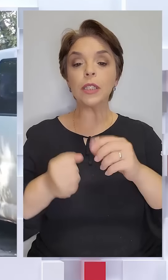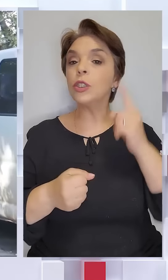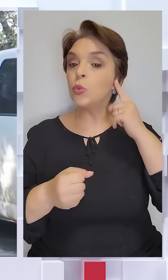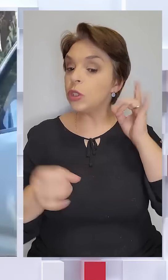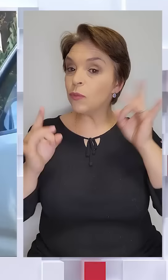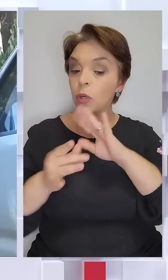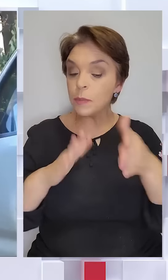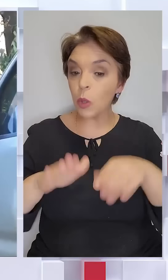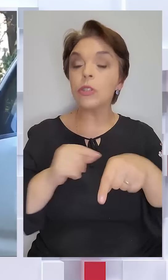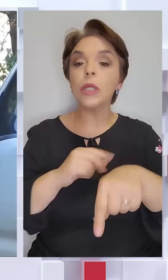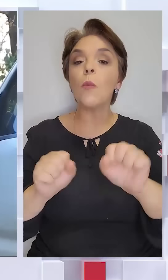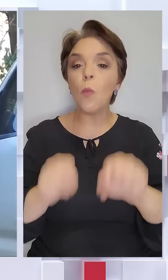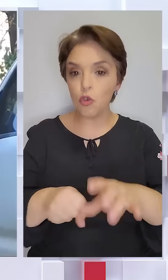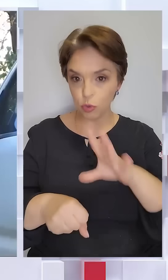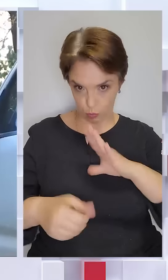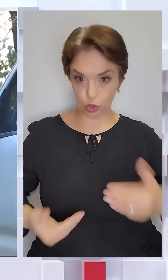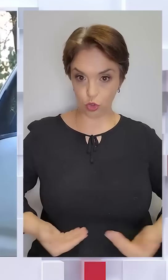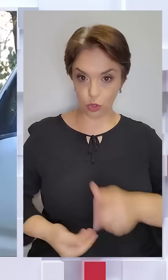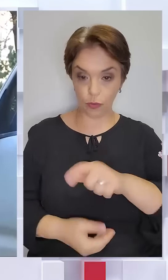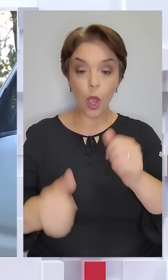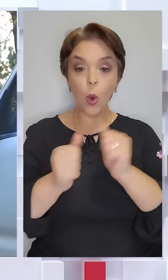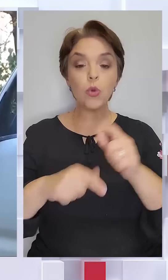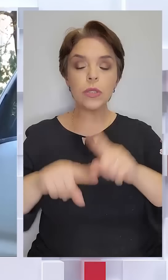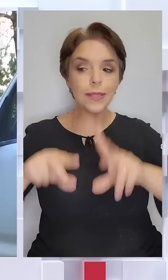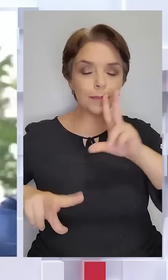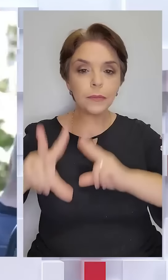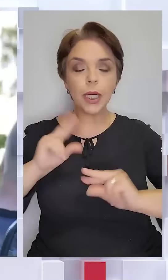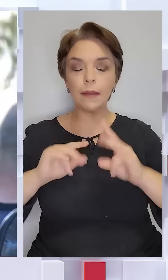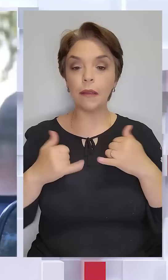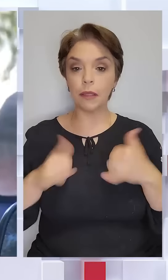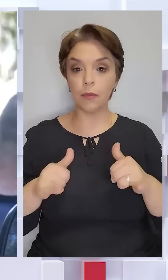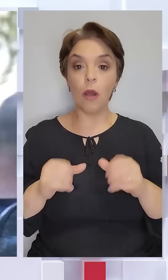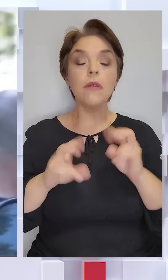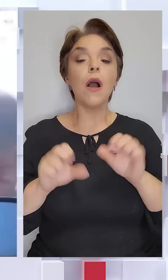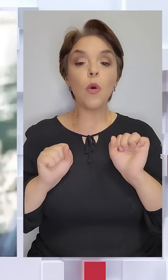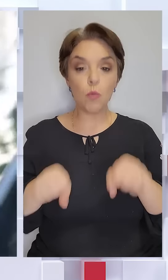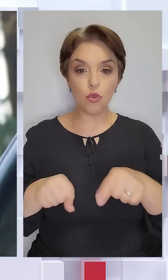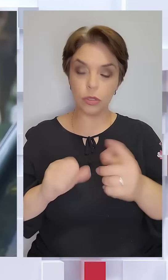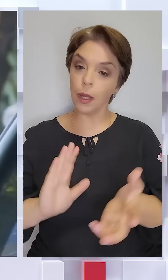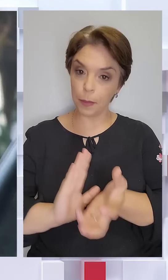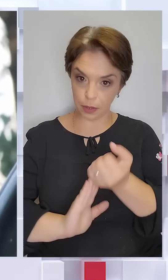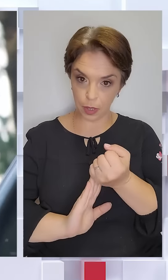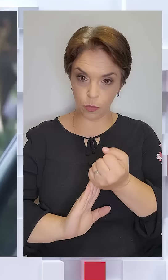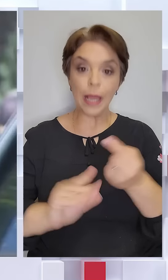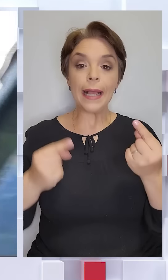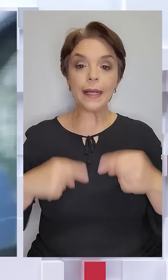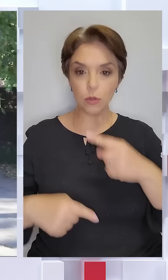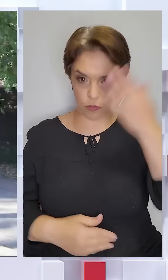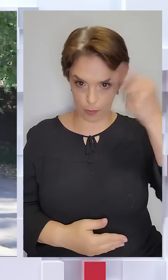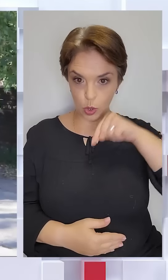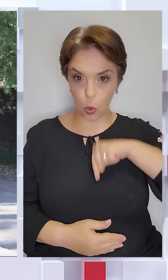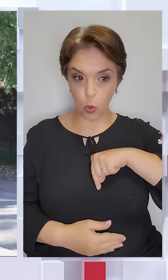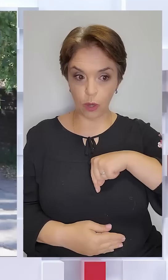з-під уламків, а отже там можуть бути живі. Кожен з рідних сподівається на диво, як можуть, їх підтримують кризові